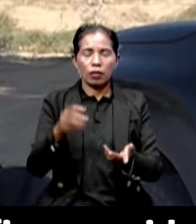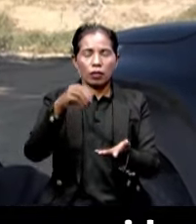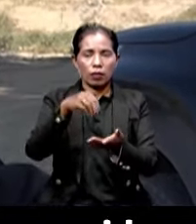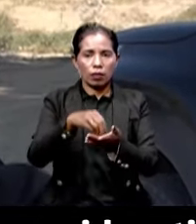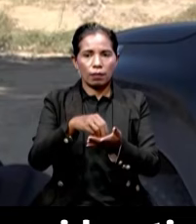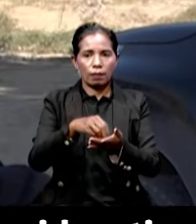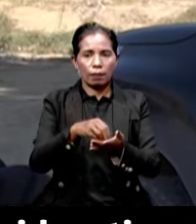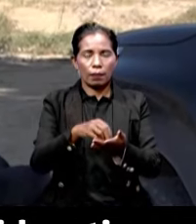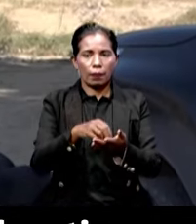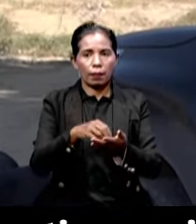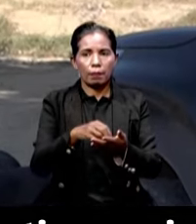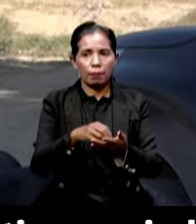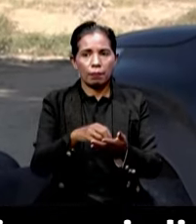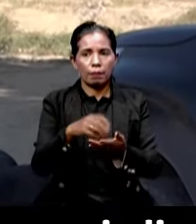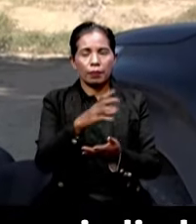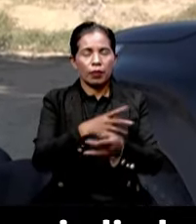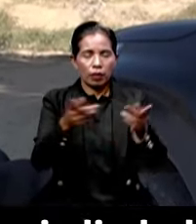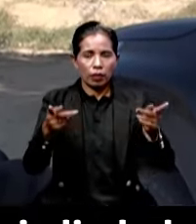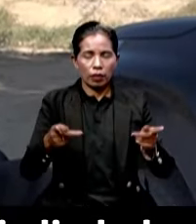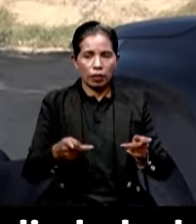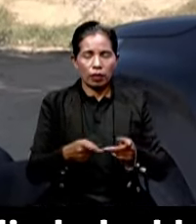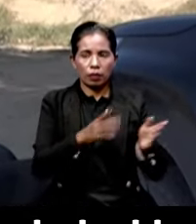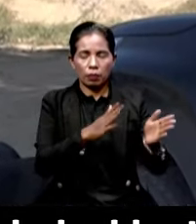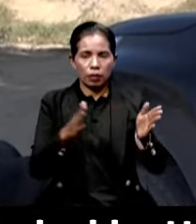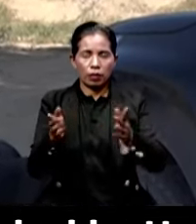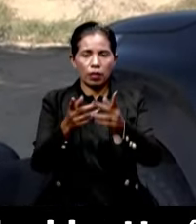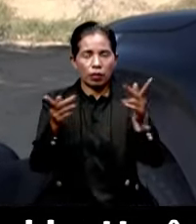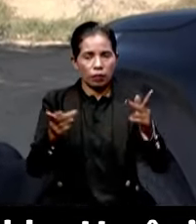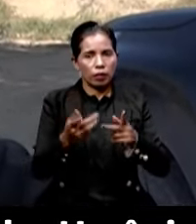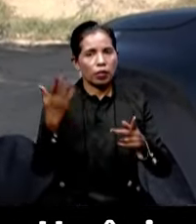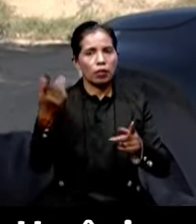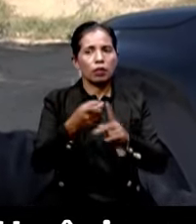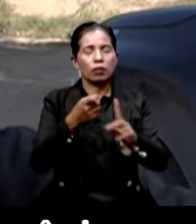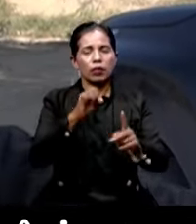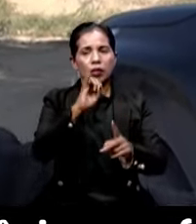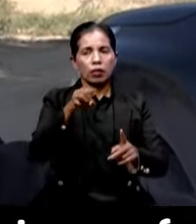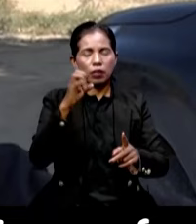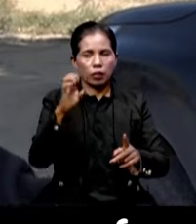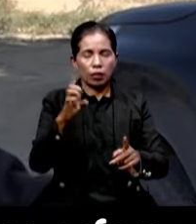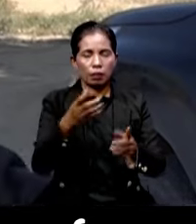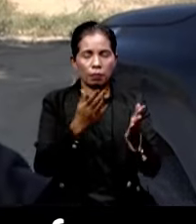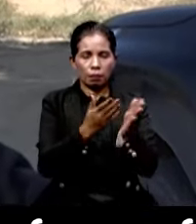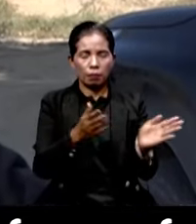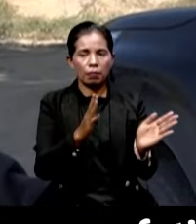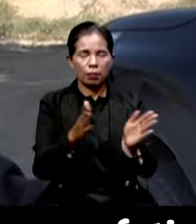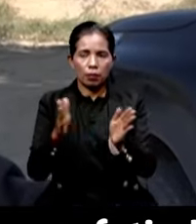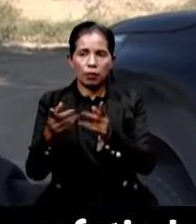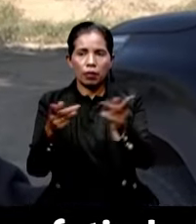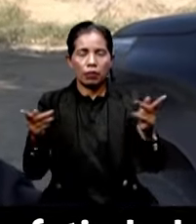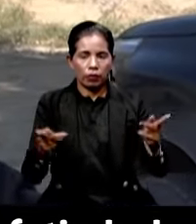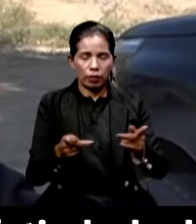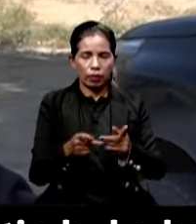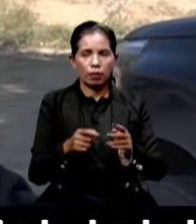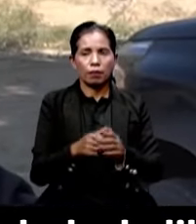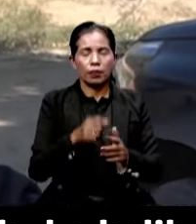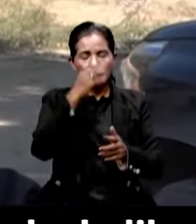babe saya atu prepar Fatin nebe parte husi izene prepar Fatin de Sabe,